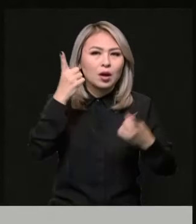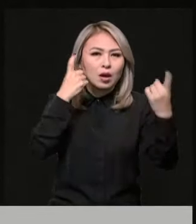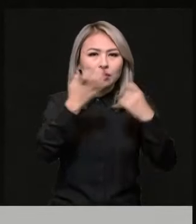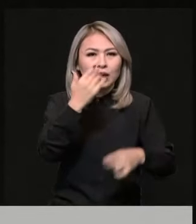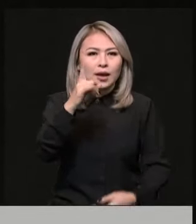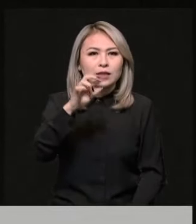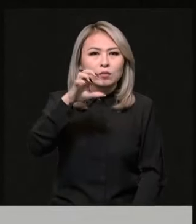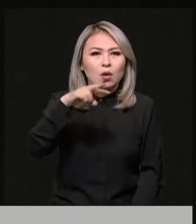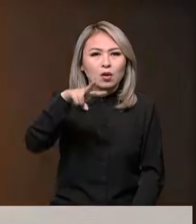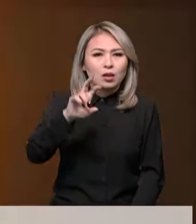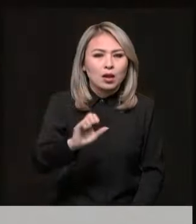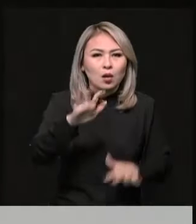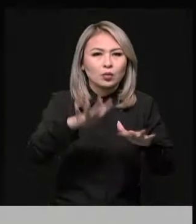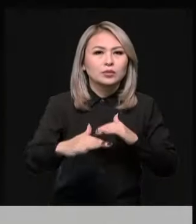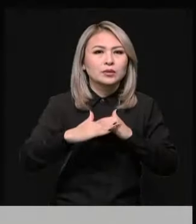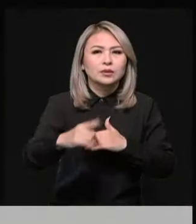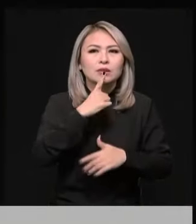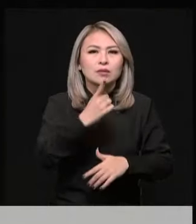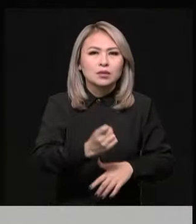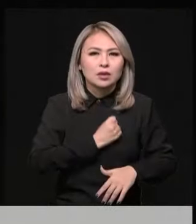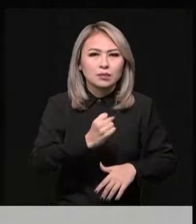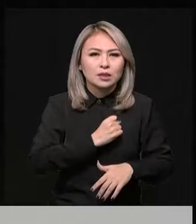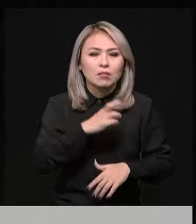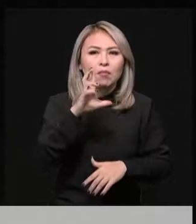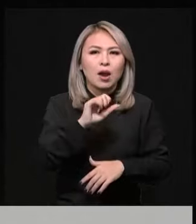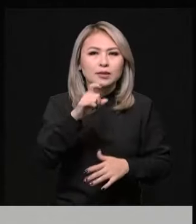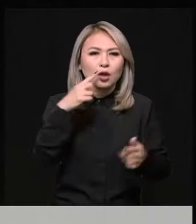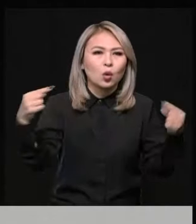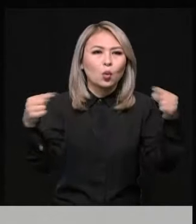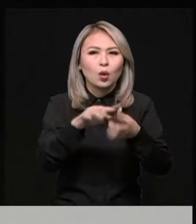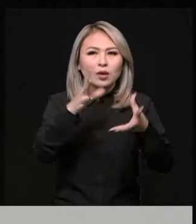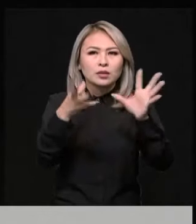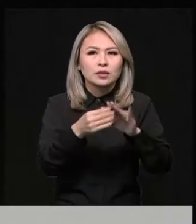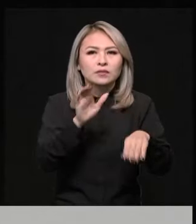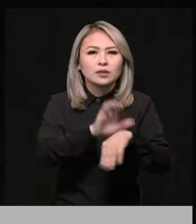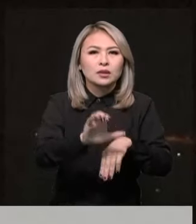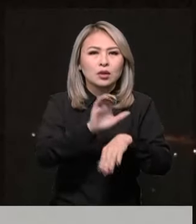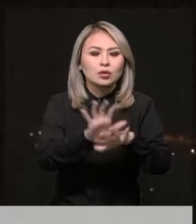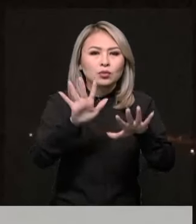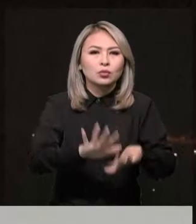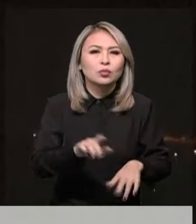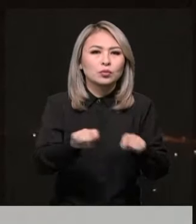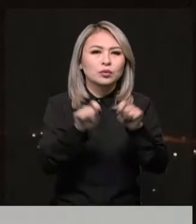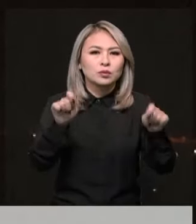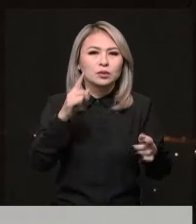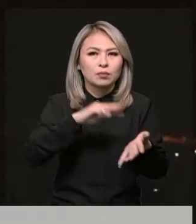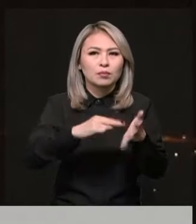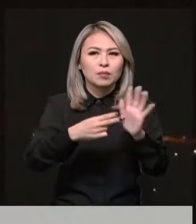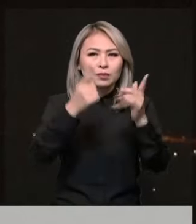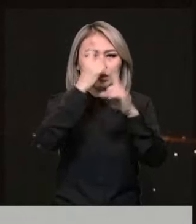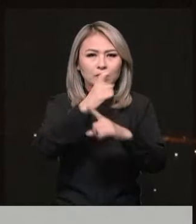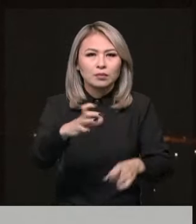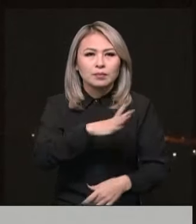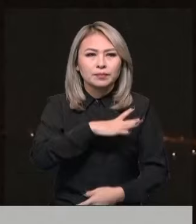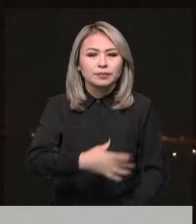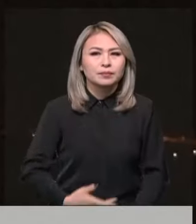жоқ. Хизбола өкілдері Израильдің әскери базалары мен дәлдеп ататын қару шығаратын кешендерді құртуды көздеймін деп